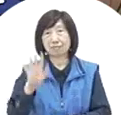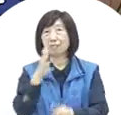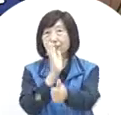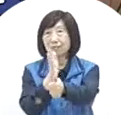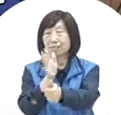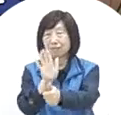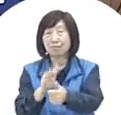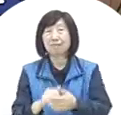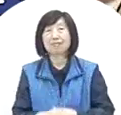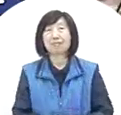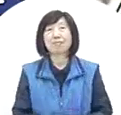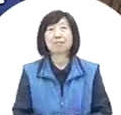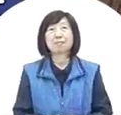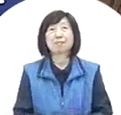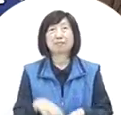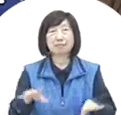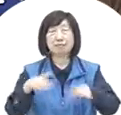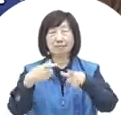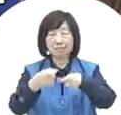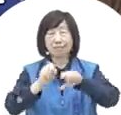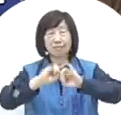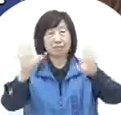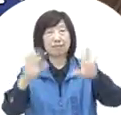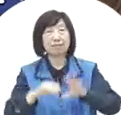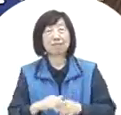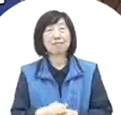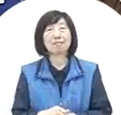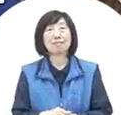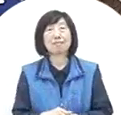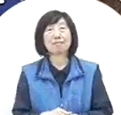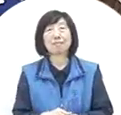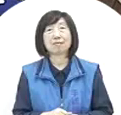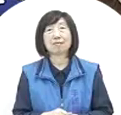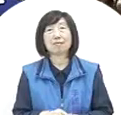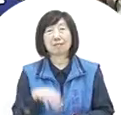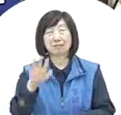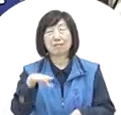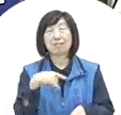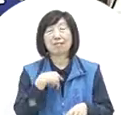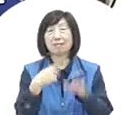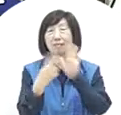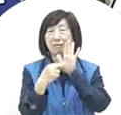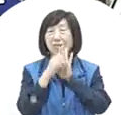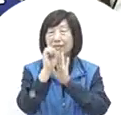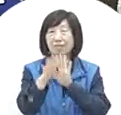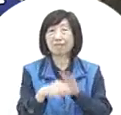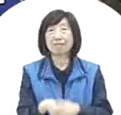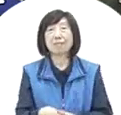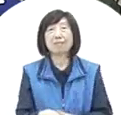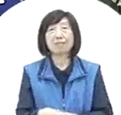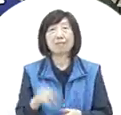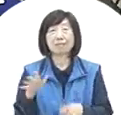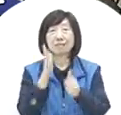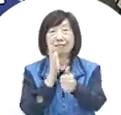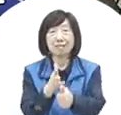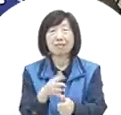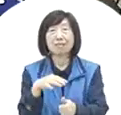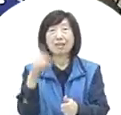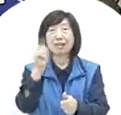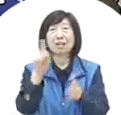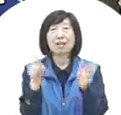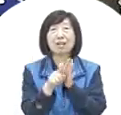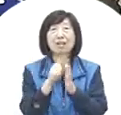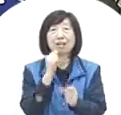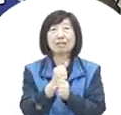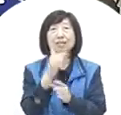哈。那我们现在这个已经在公告。那现在， 局长，我直接跟你阐明态度哦，因为其实我现在问你什么时候完工，你也答不